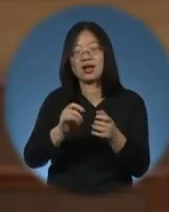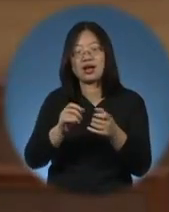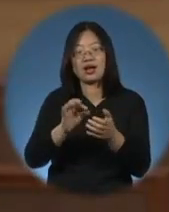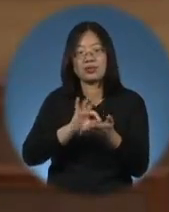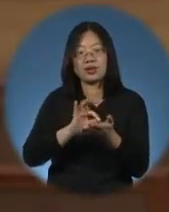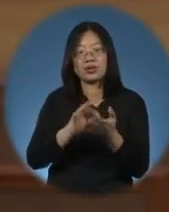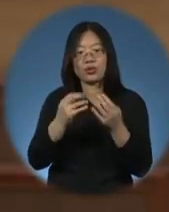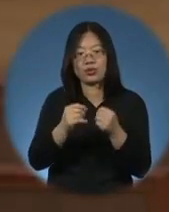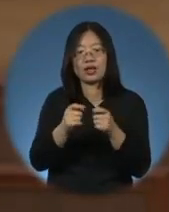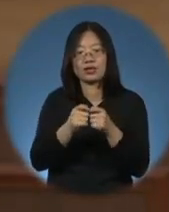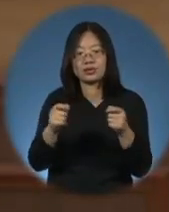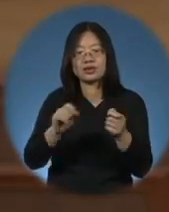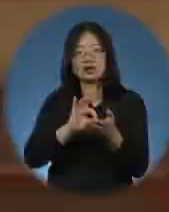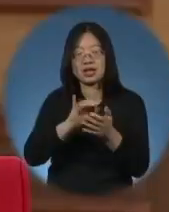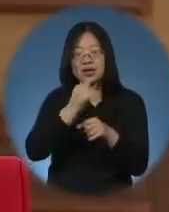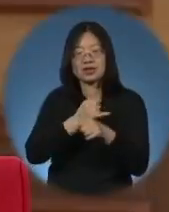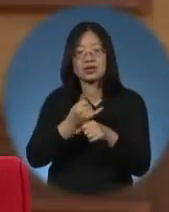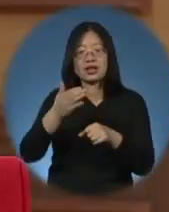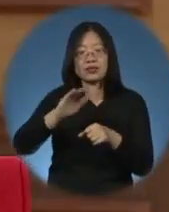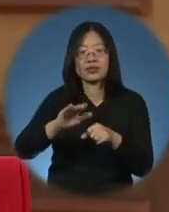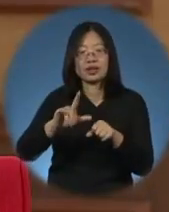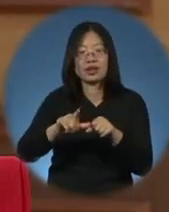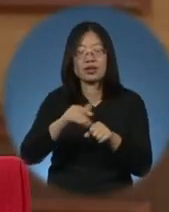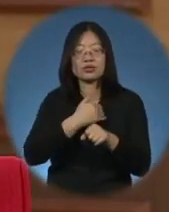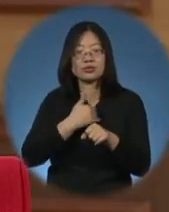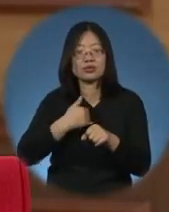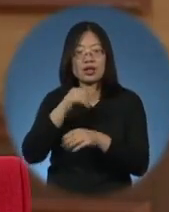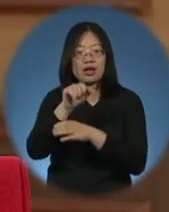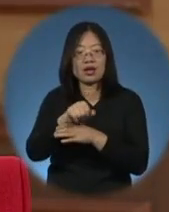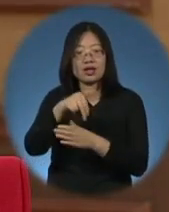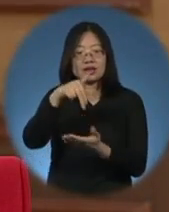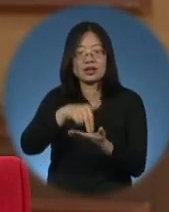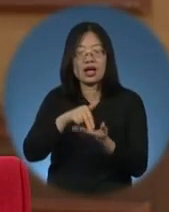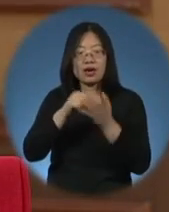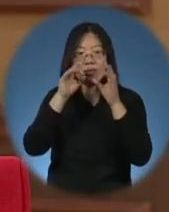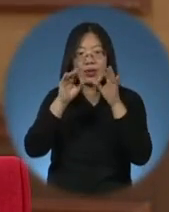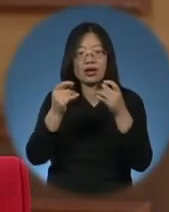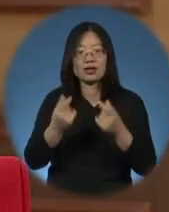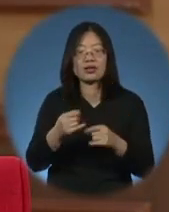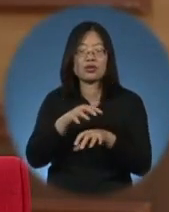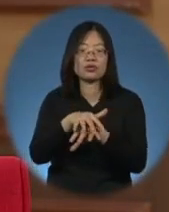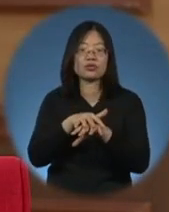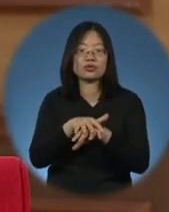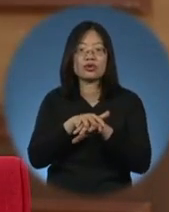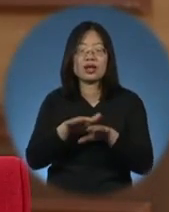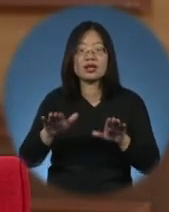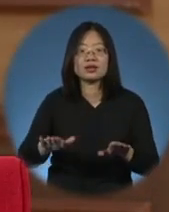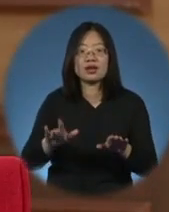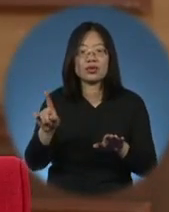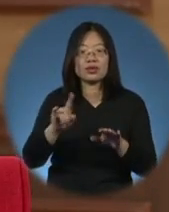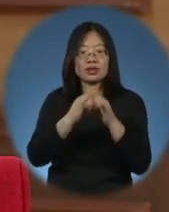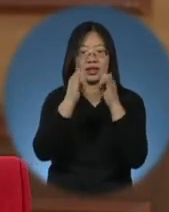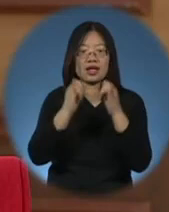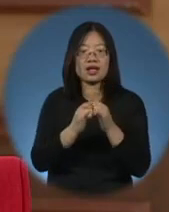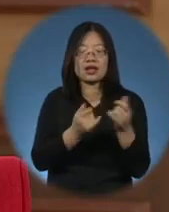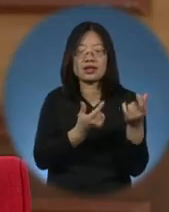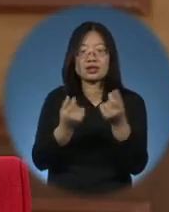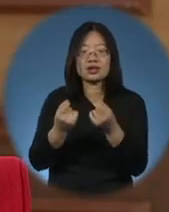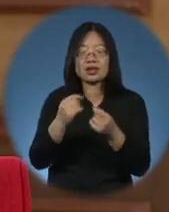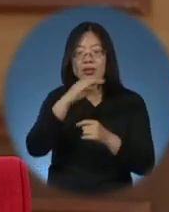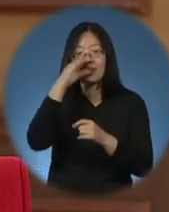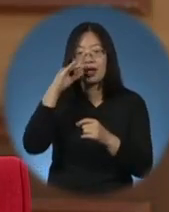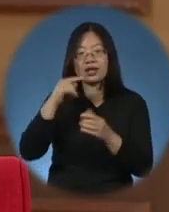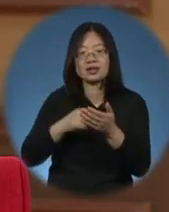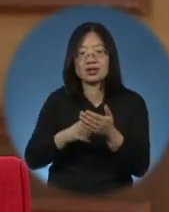걸린다. 비용이 든다는. 하지만 시간이 충분히 허용된 상황에서는 그런 구조가 이제 어떤 사회 전체가 올바른